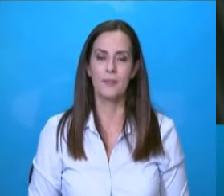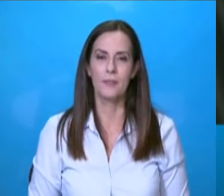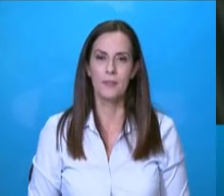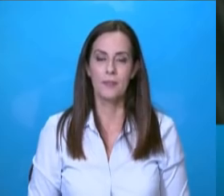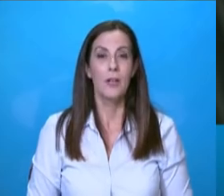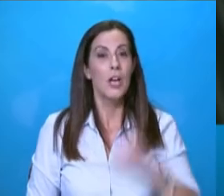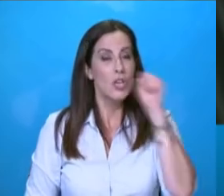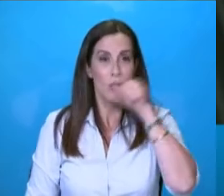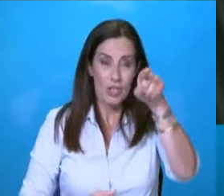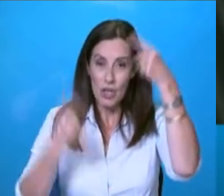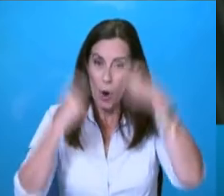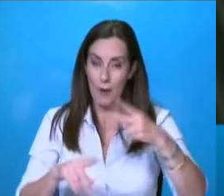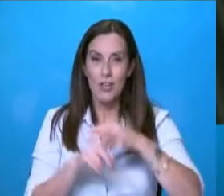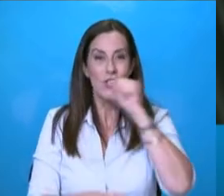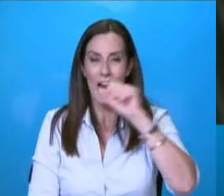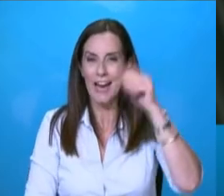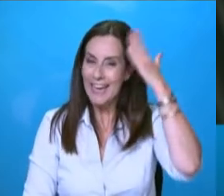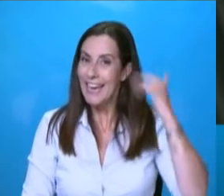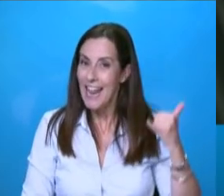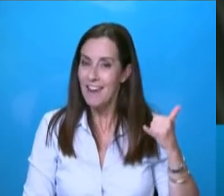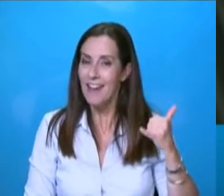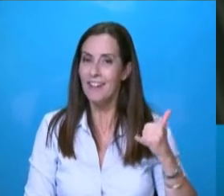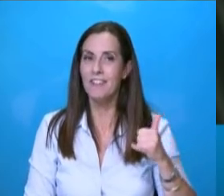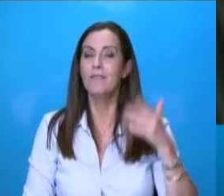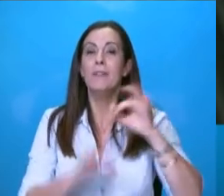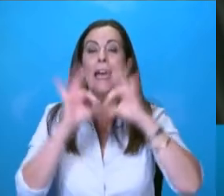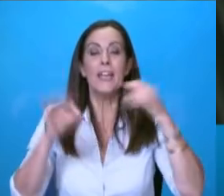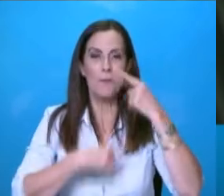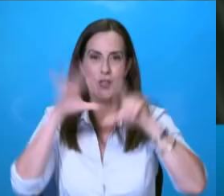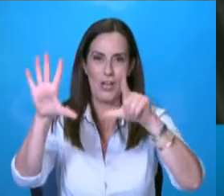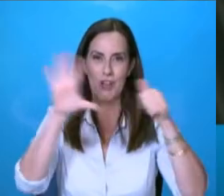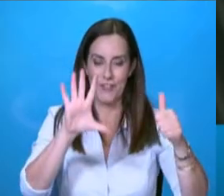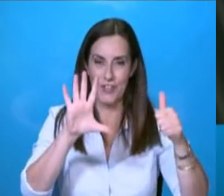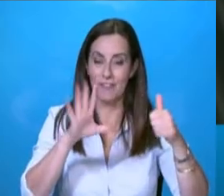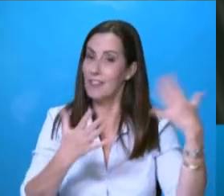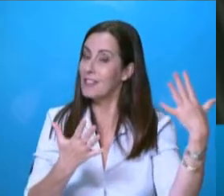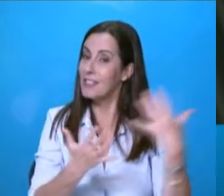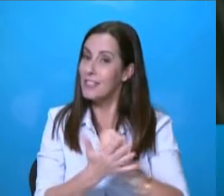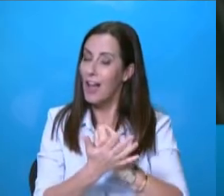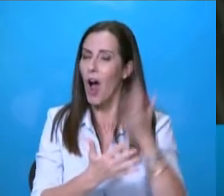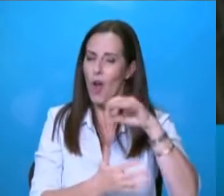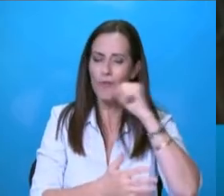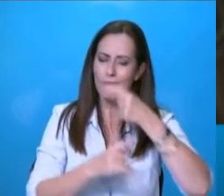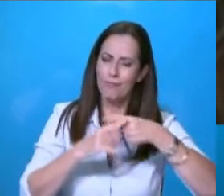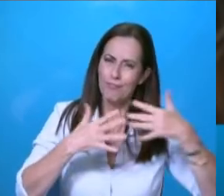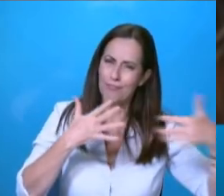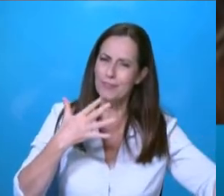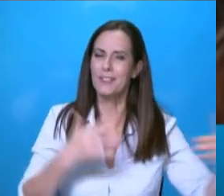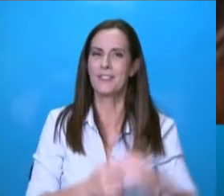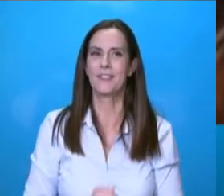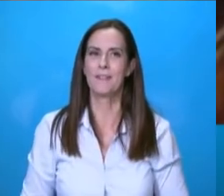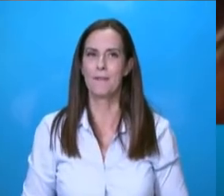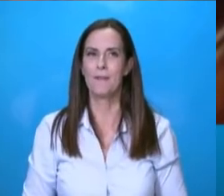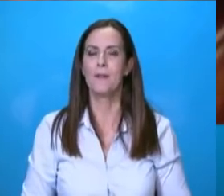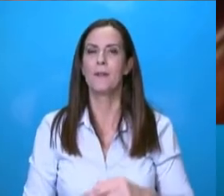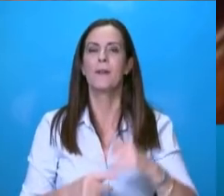שיר של יום חולין ששרה אילנית יצא במקור בשנת 76, וזכה לגרסת כיסוי של מאור כהן במסגרת